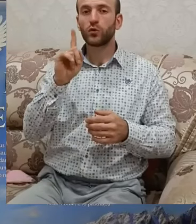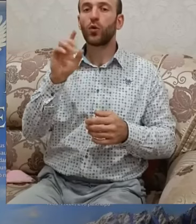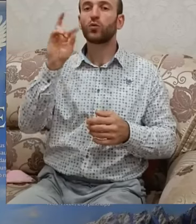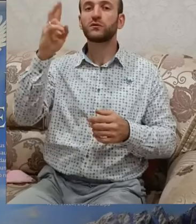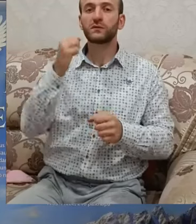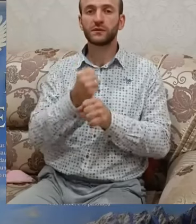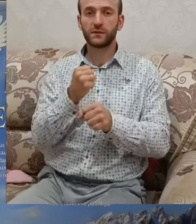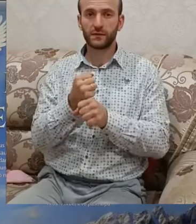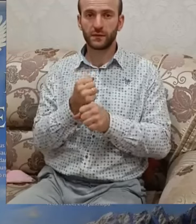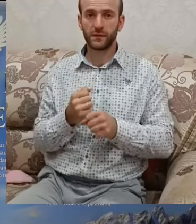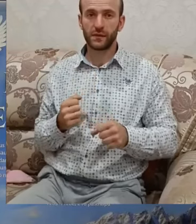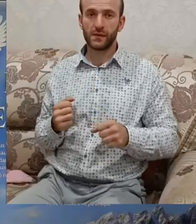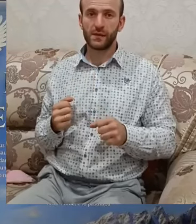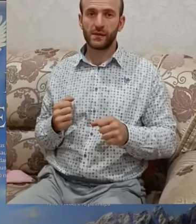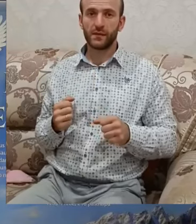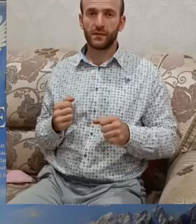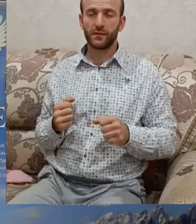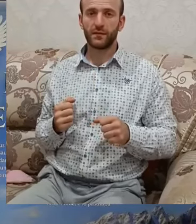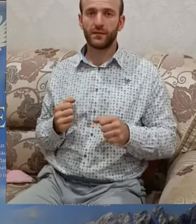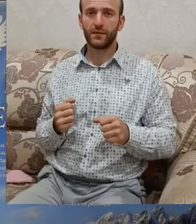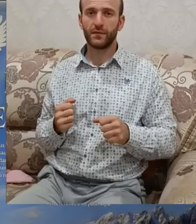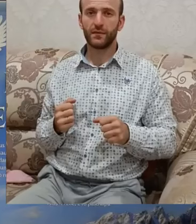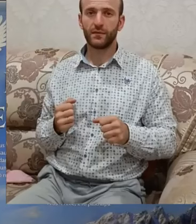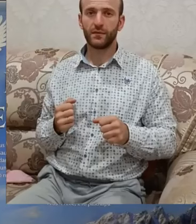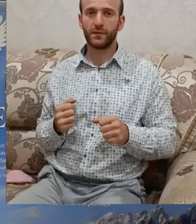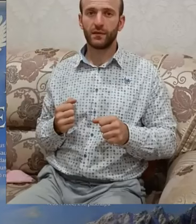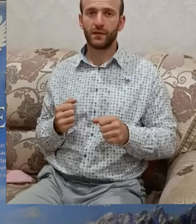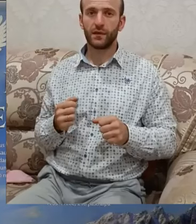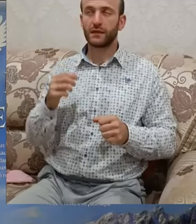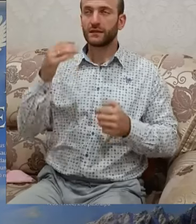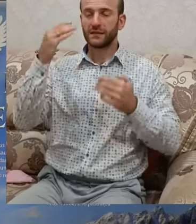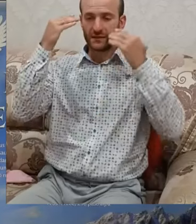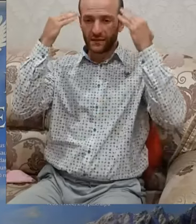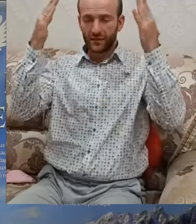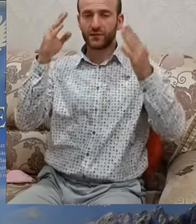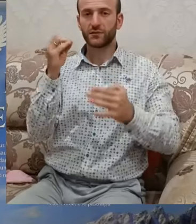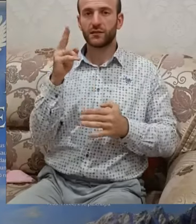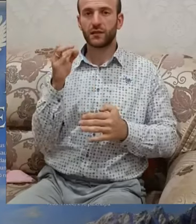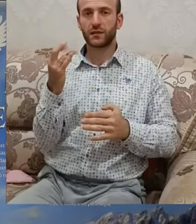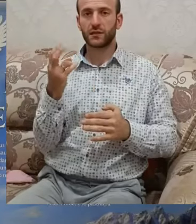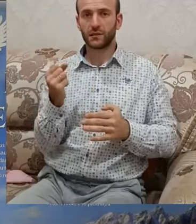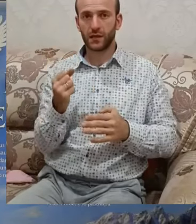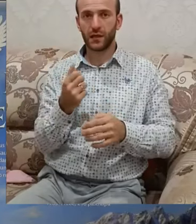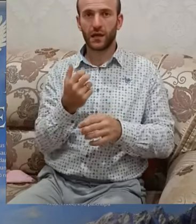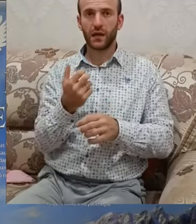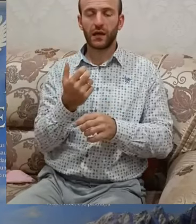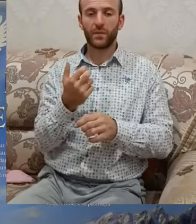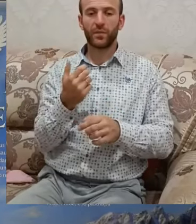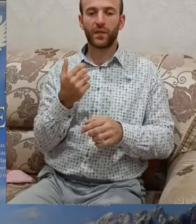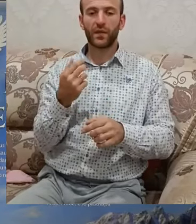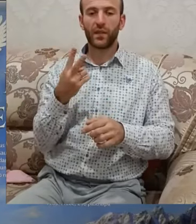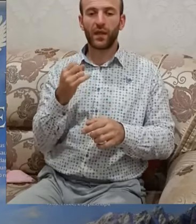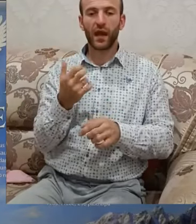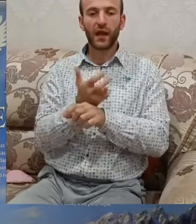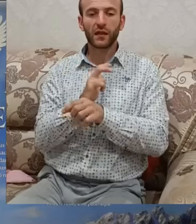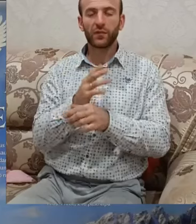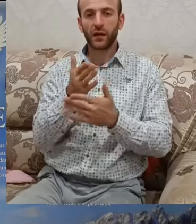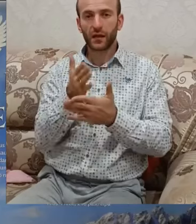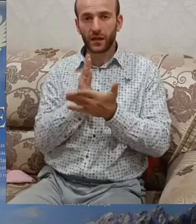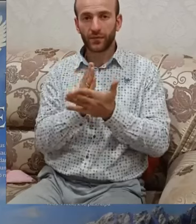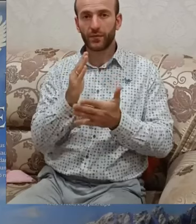ant aukos duonos viršau saugo ją nuo sugedimo. Слава Шекина на этом хлебном предложении хранит